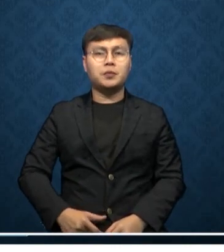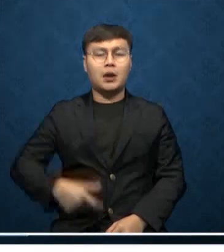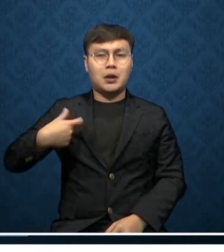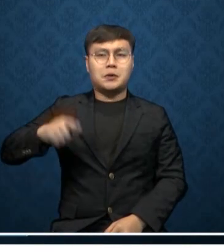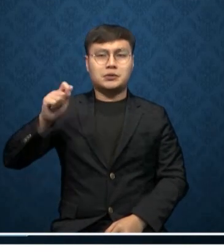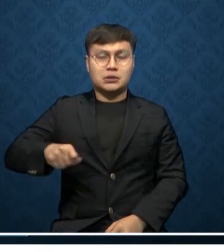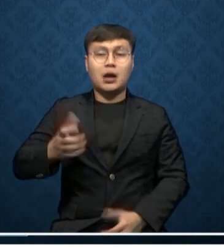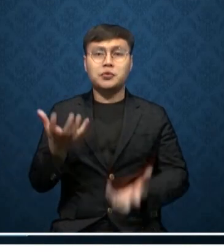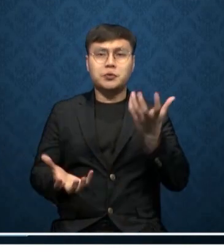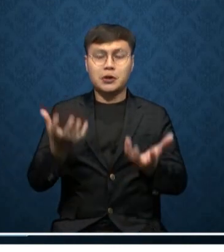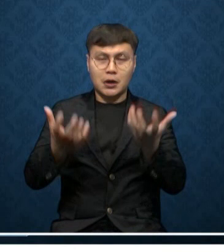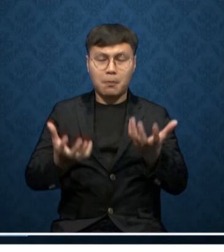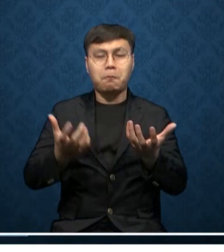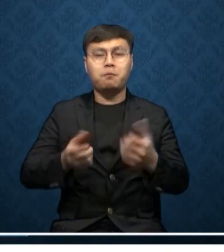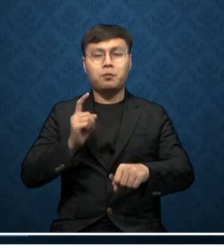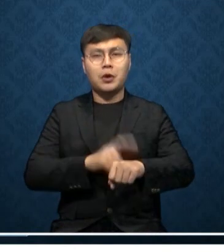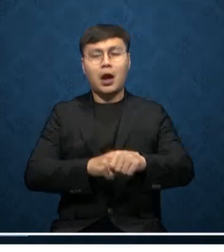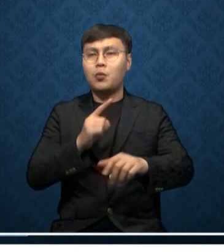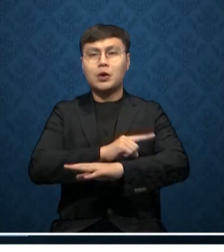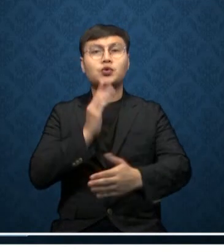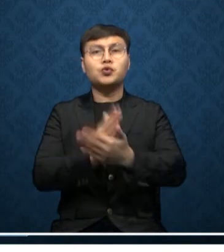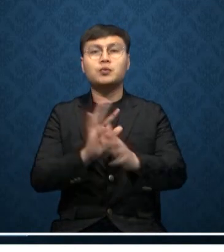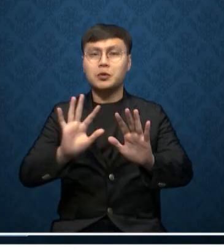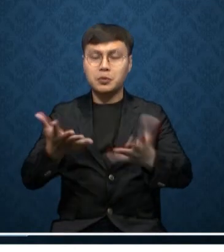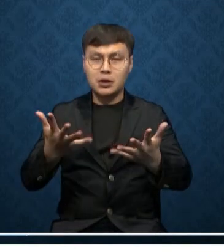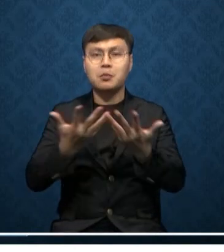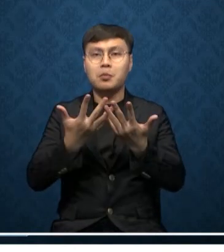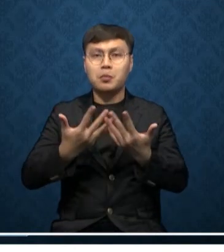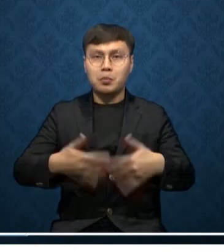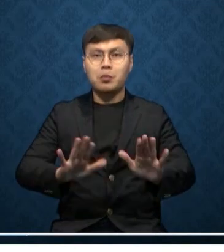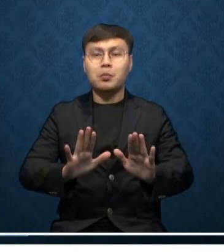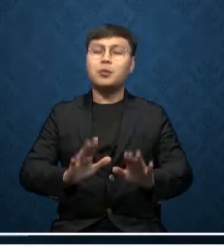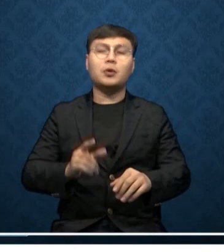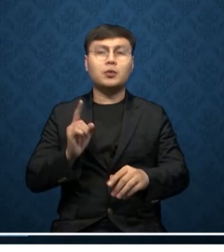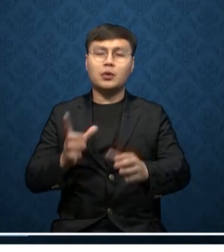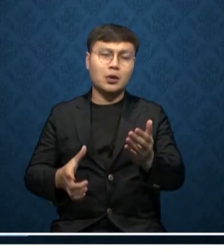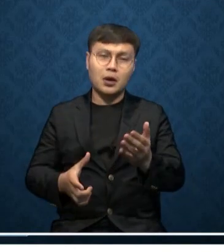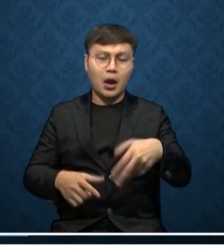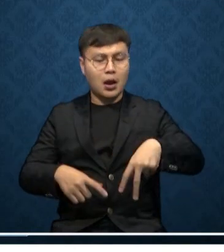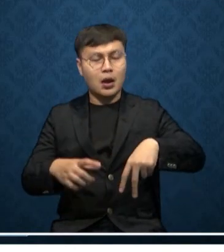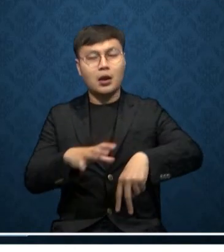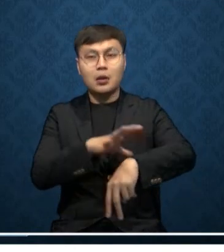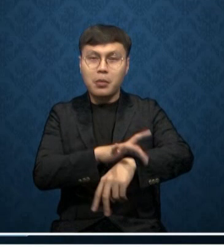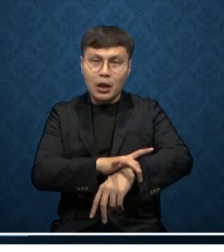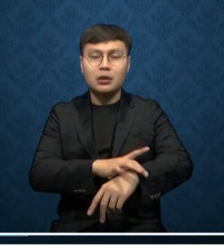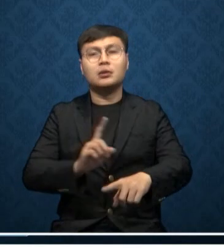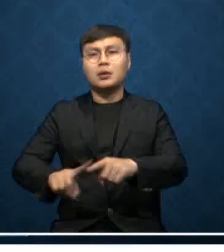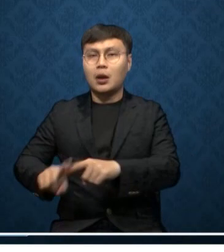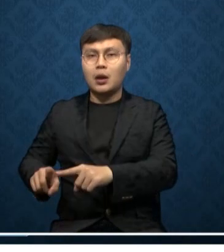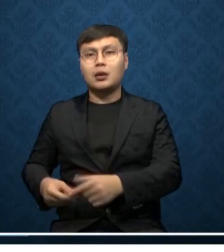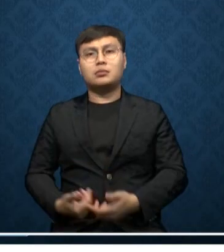มีหลักประกันลงไปประเมินความเสี่ยงว่าใครจะหนีไม่หนีอย่างไรมีเรื่องกำไรออะไรต่างๆมาแต่เรื่องนี้ควรจะ